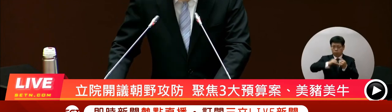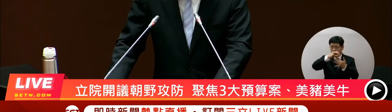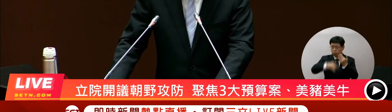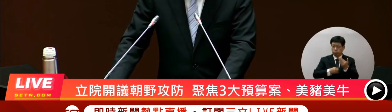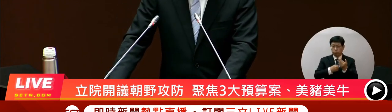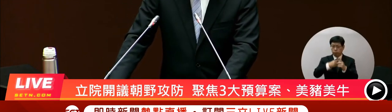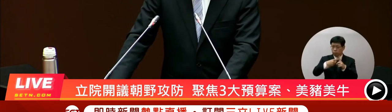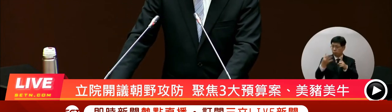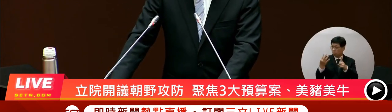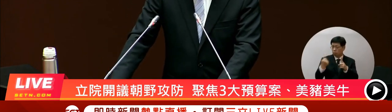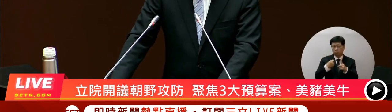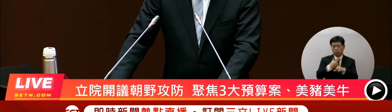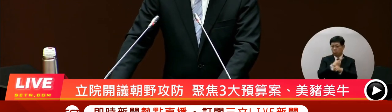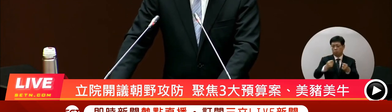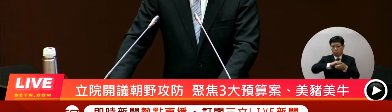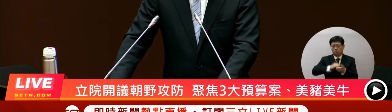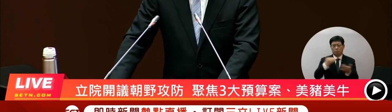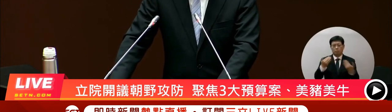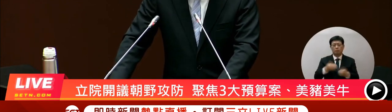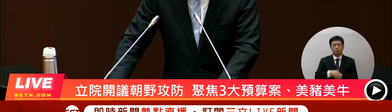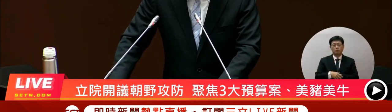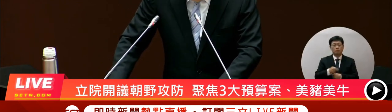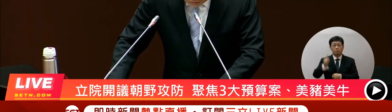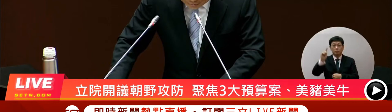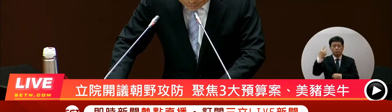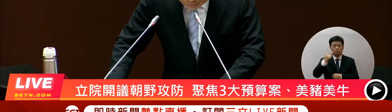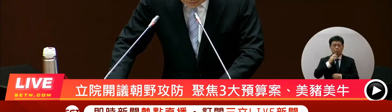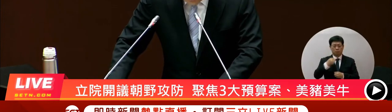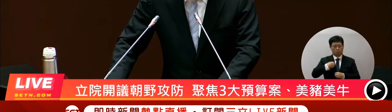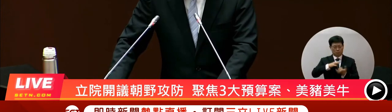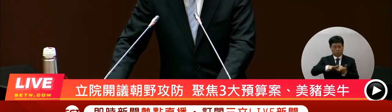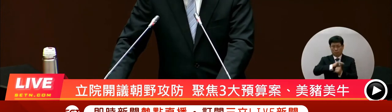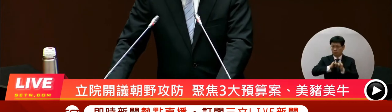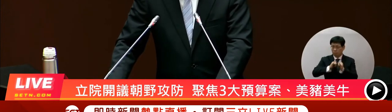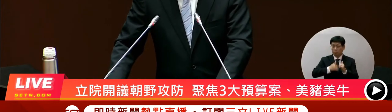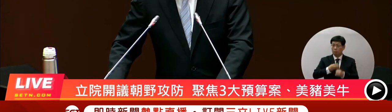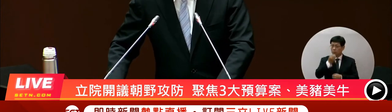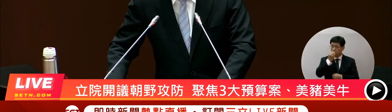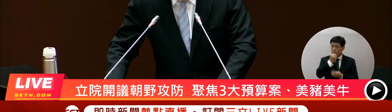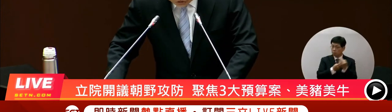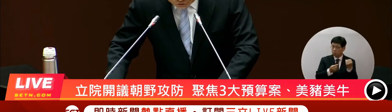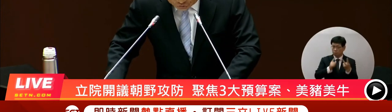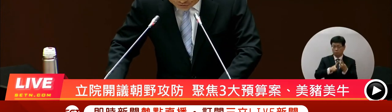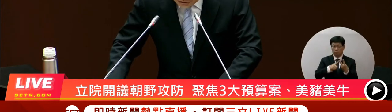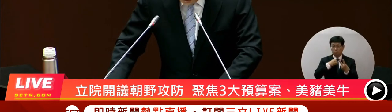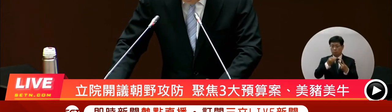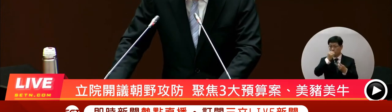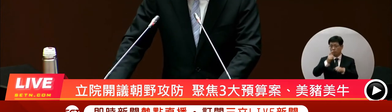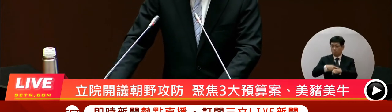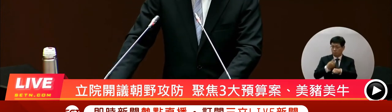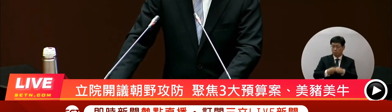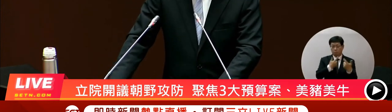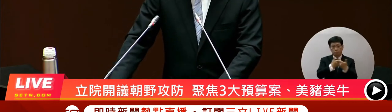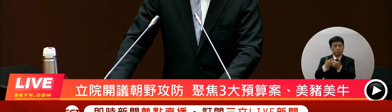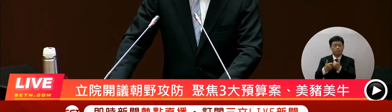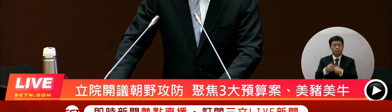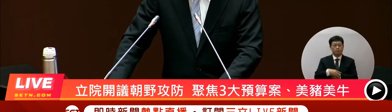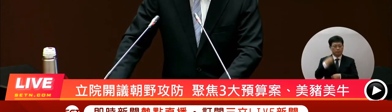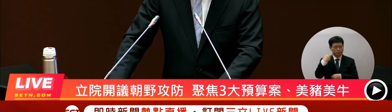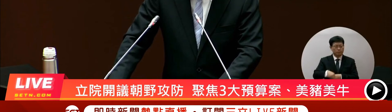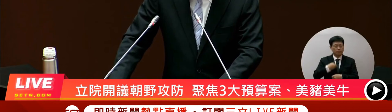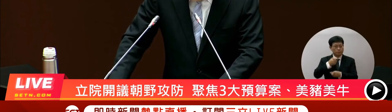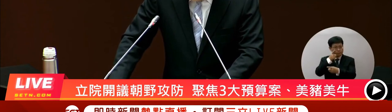量，这些标准都是依据国人的摄食量及饮食的习惯，并参